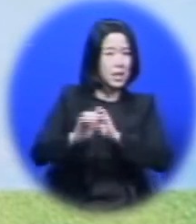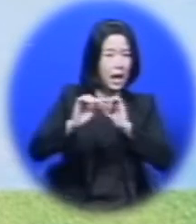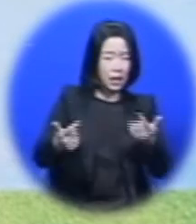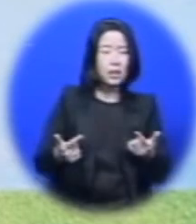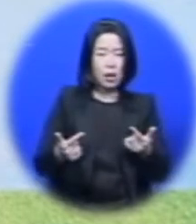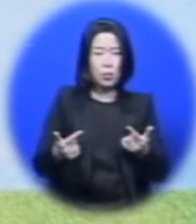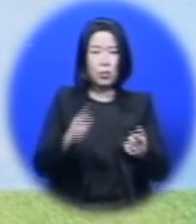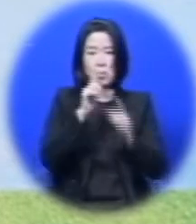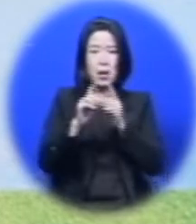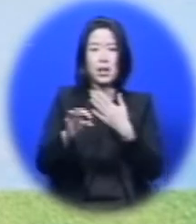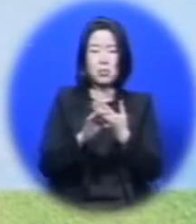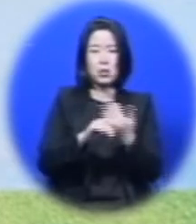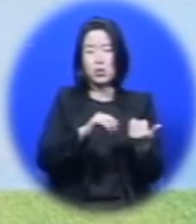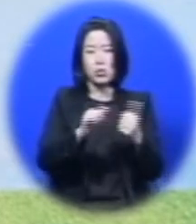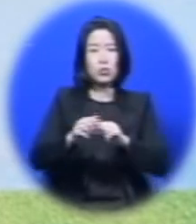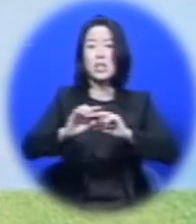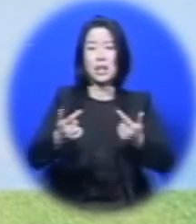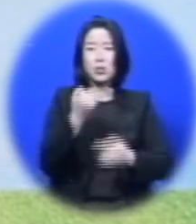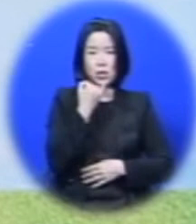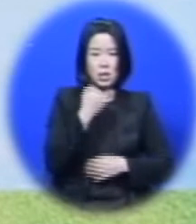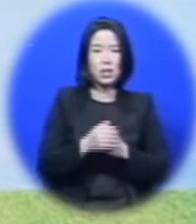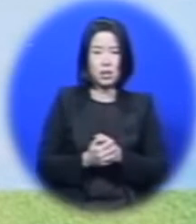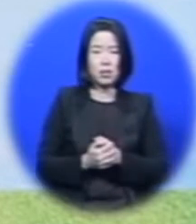하면 안 죽을 수도 있는 상황이에요.